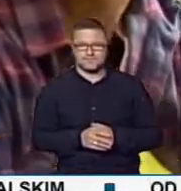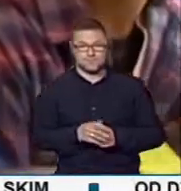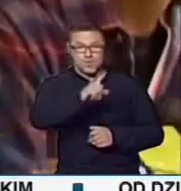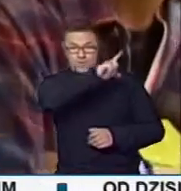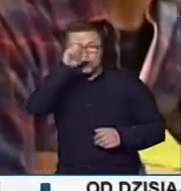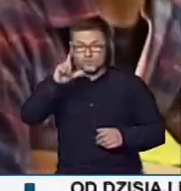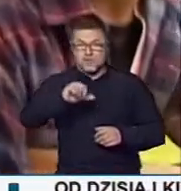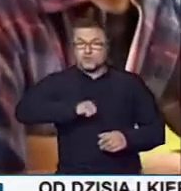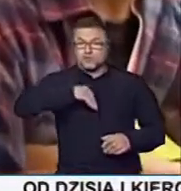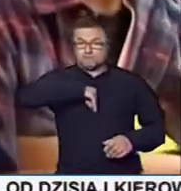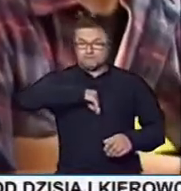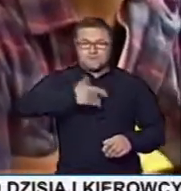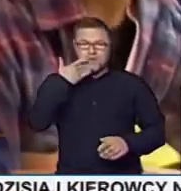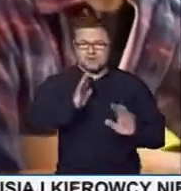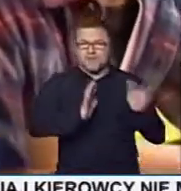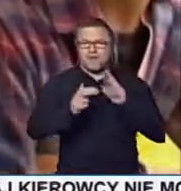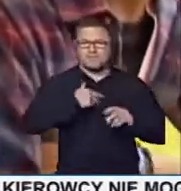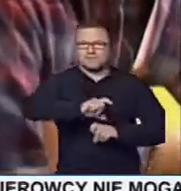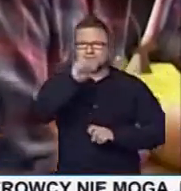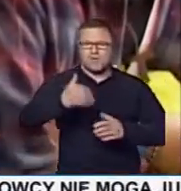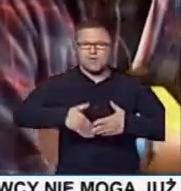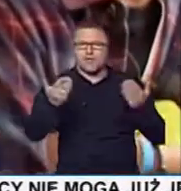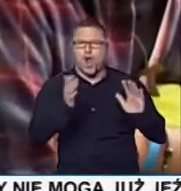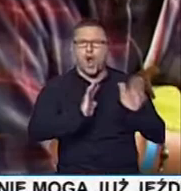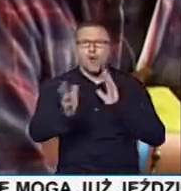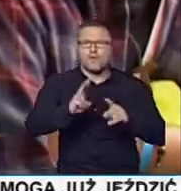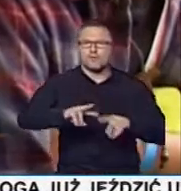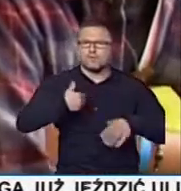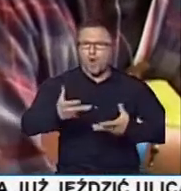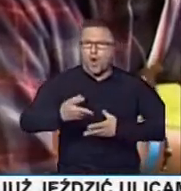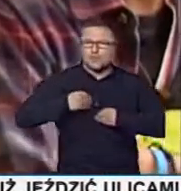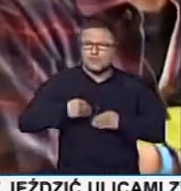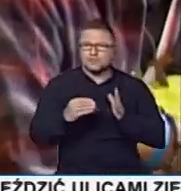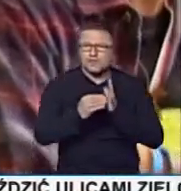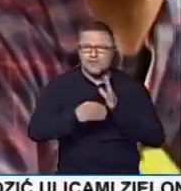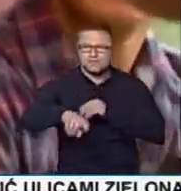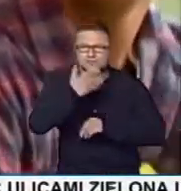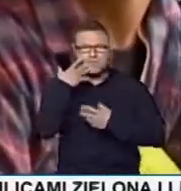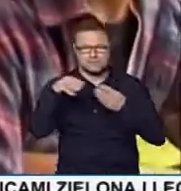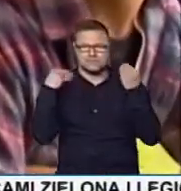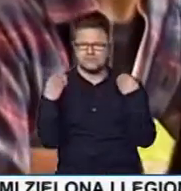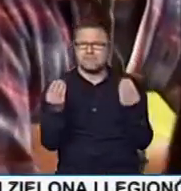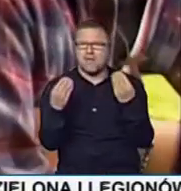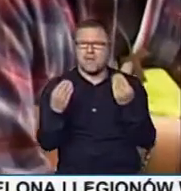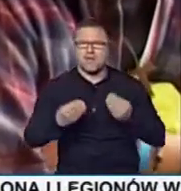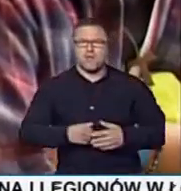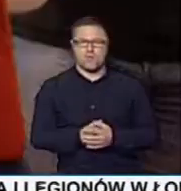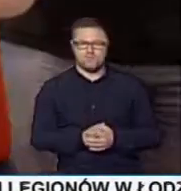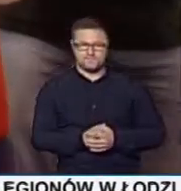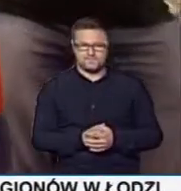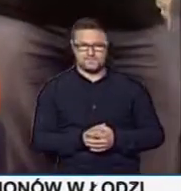Ludzie sami w sobie. Bardzo nas dbali przez te wszystkie dni. Ta opieka, której doświadczyliśmy, jest naprawdę cudowna.